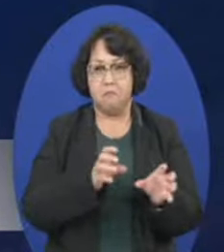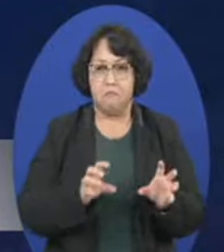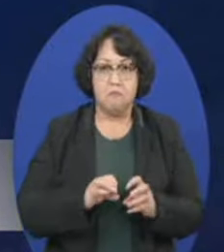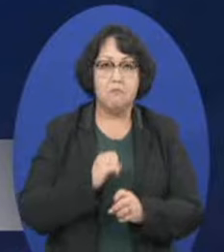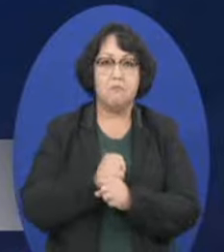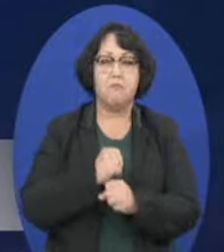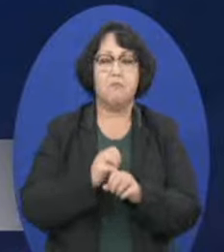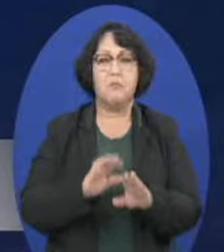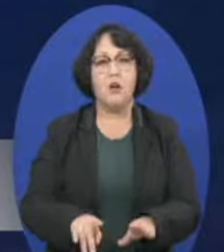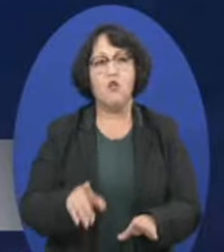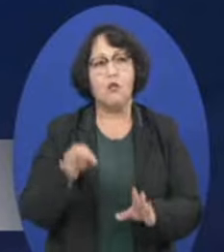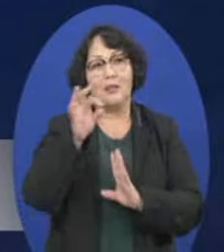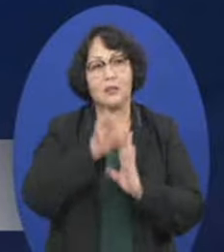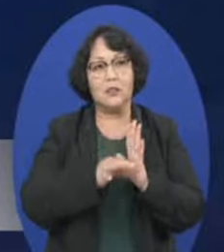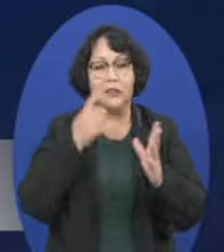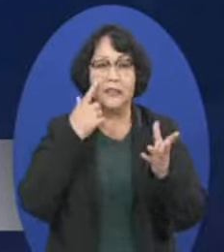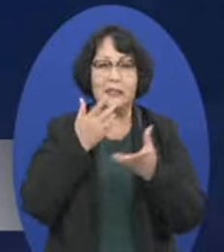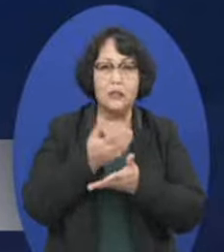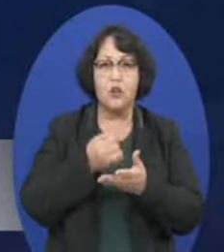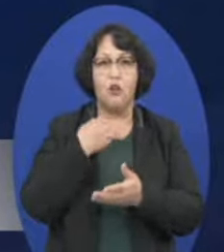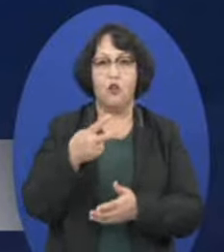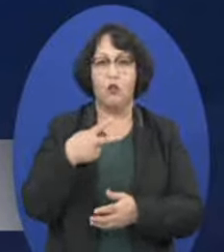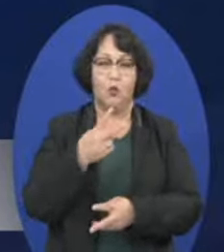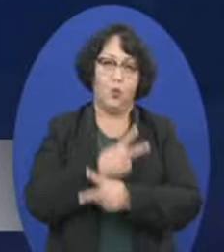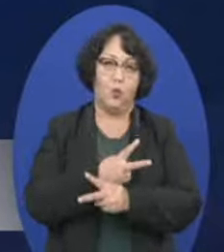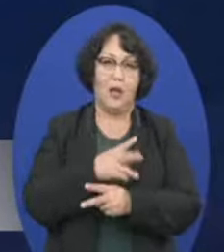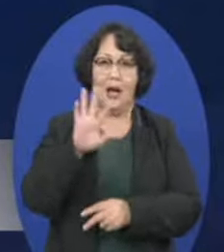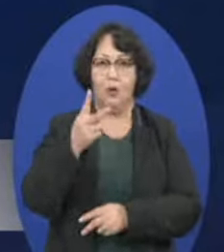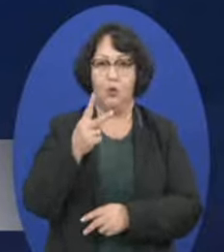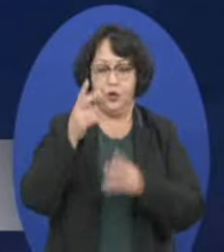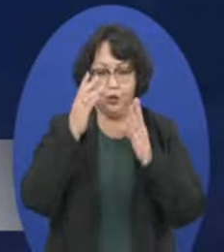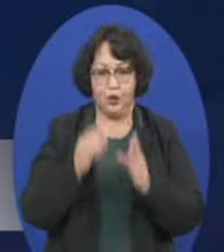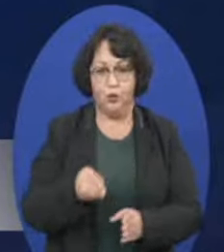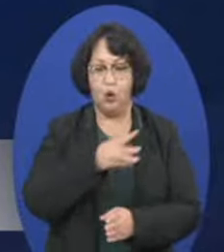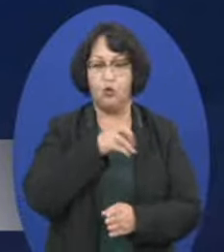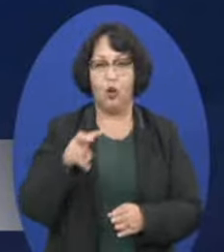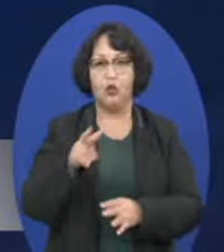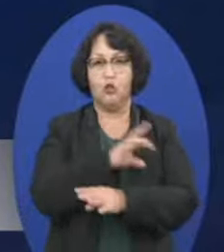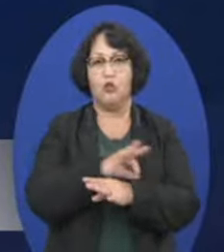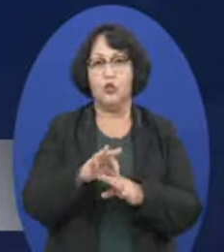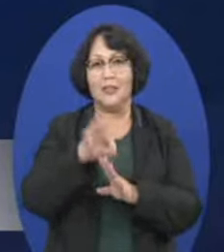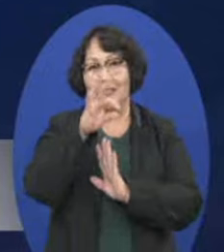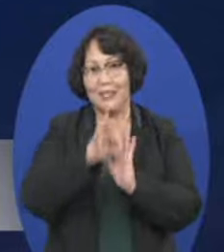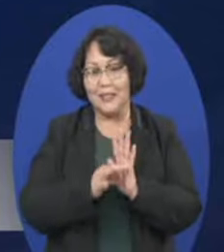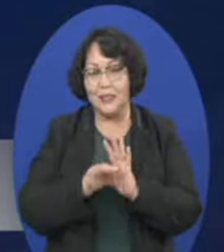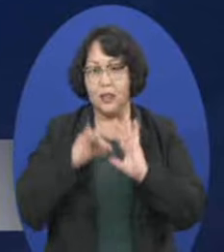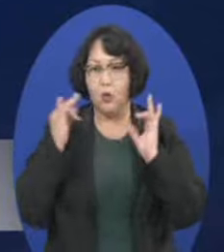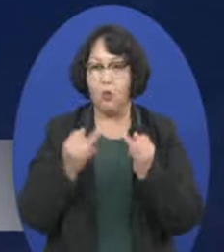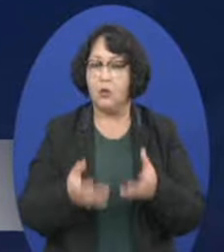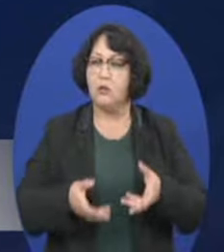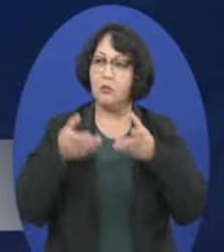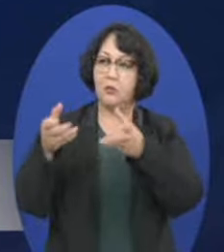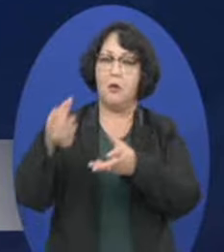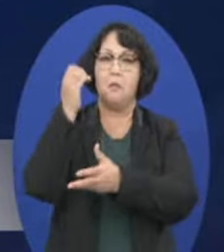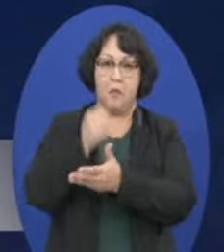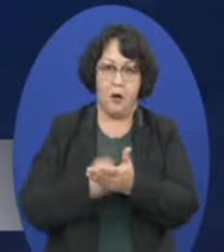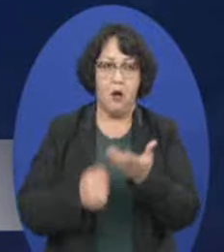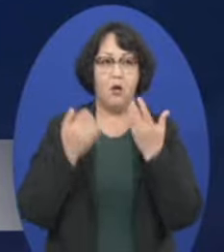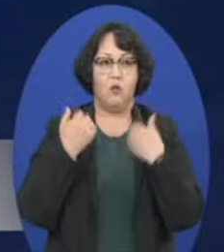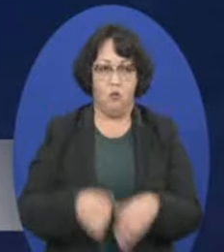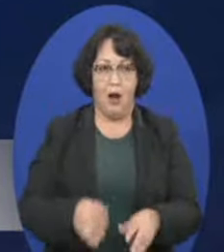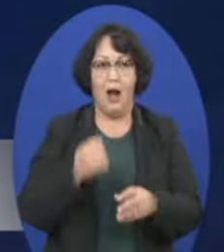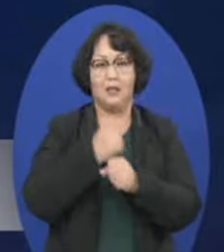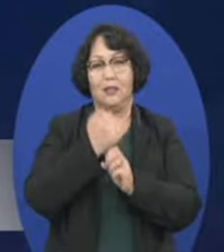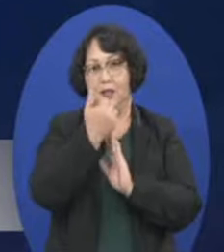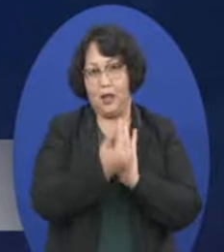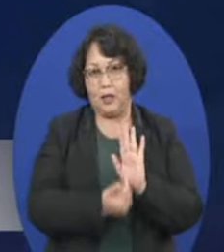За байнгын хороо эрхлэх асуудлын хүрээнд нийтдээ 22 хууль, 12 тогтоолын төслийг хилцэж улсын хурлаар батлуулсан талаар хууль зүйн байнгын хорооны